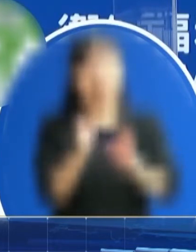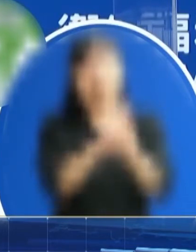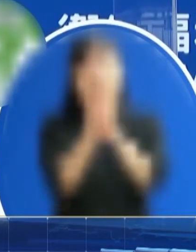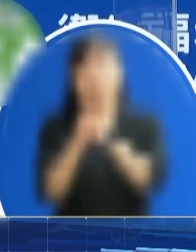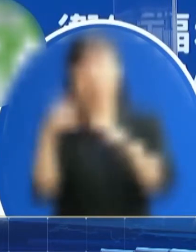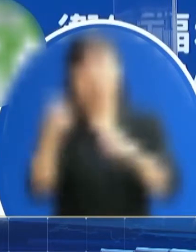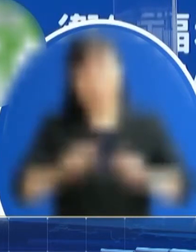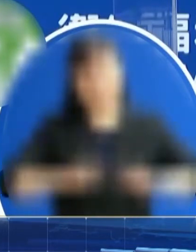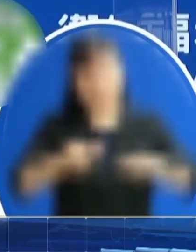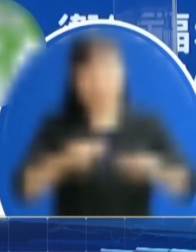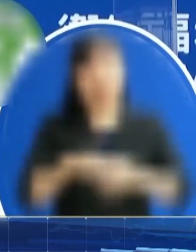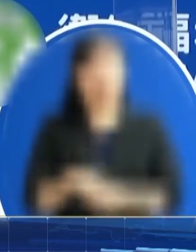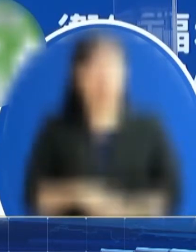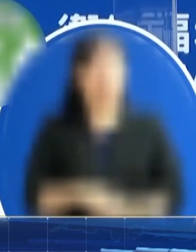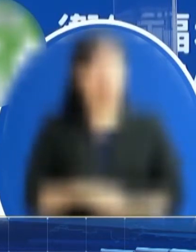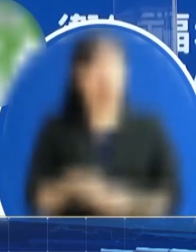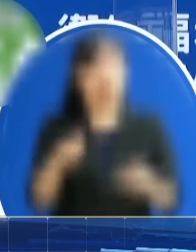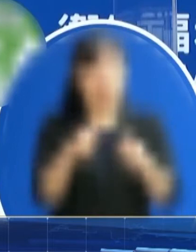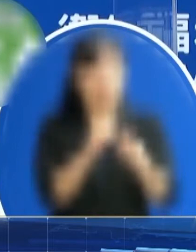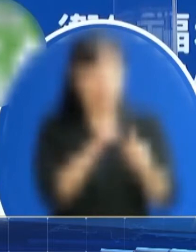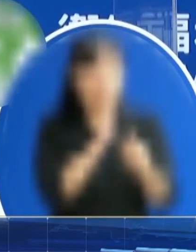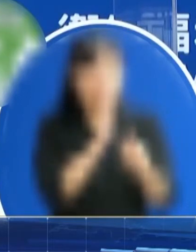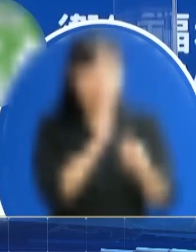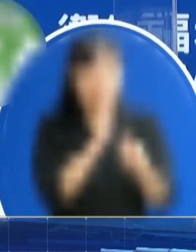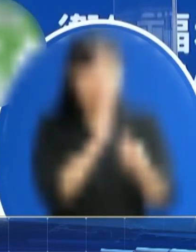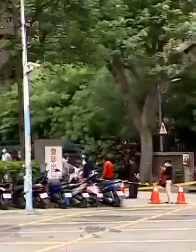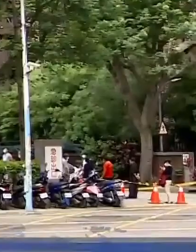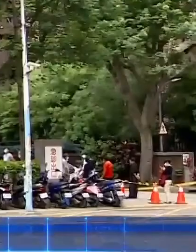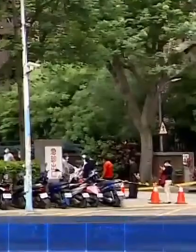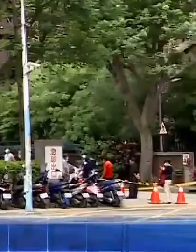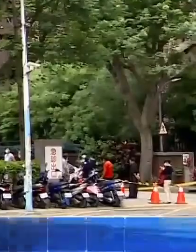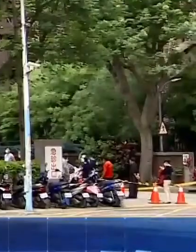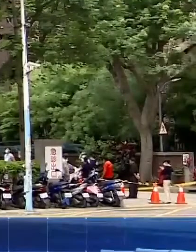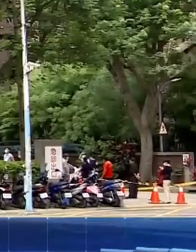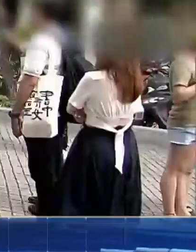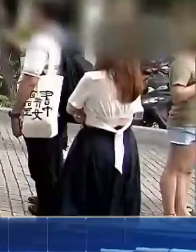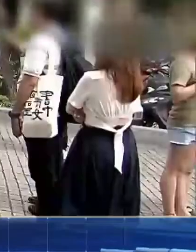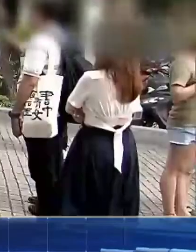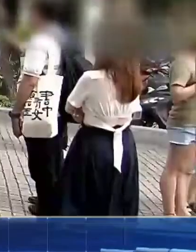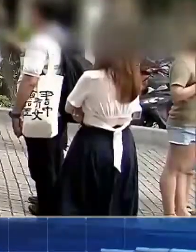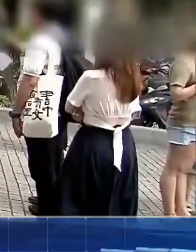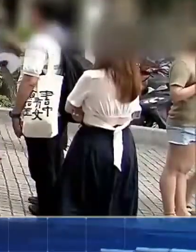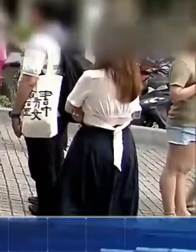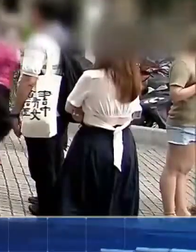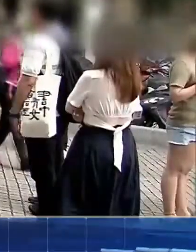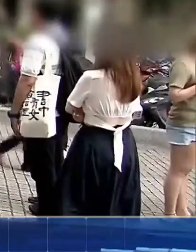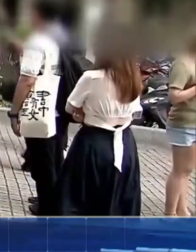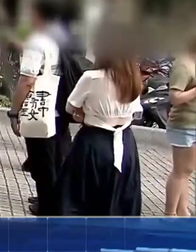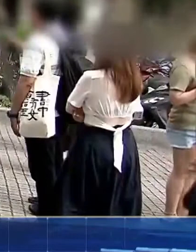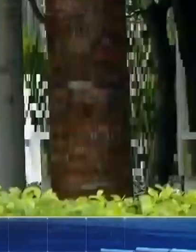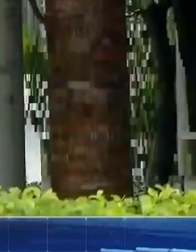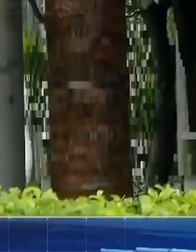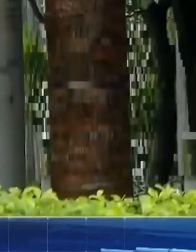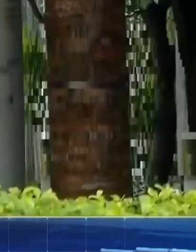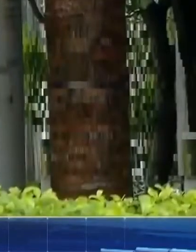整。 不过陈时中的这场记者会，外界更关注的是他22号首次提出本土新冠确诊案